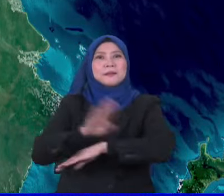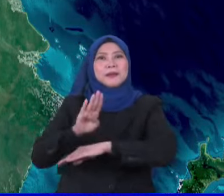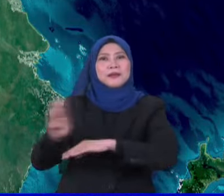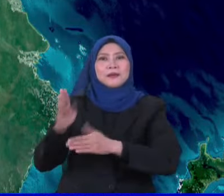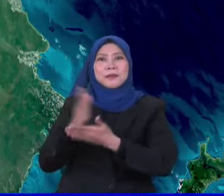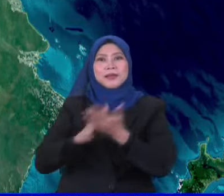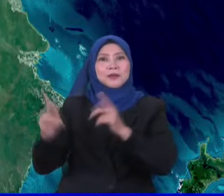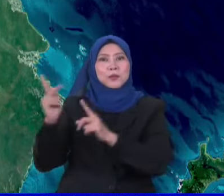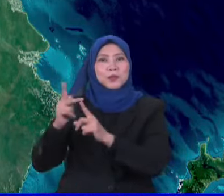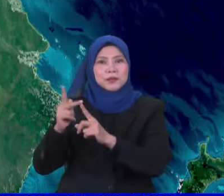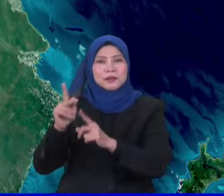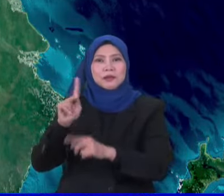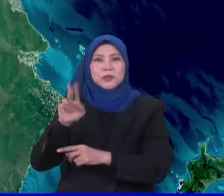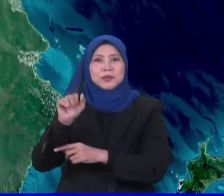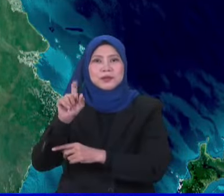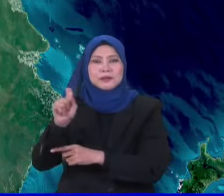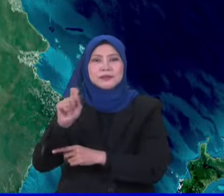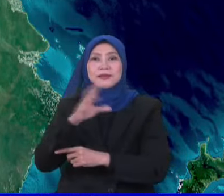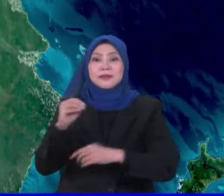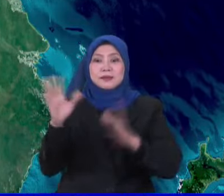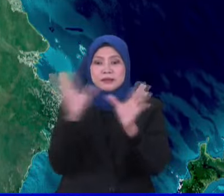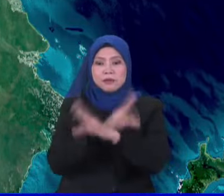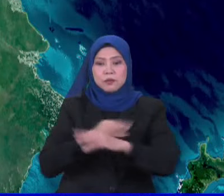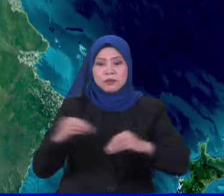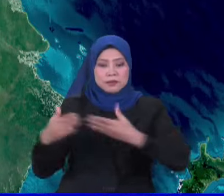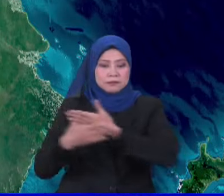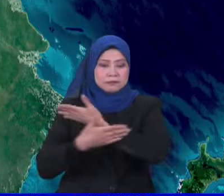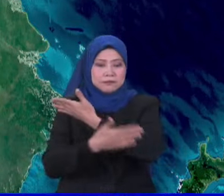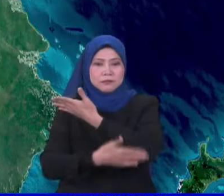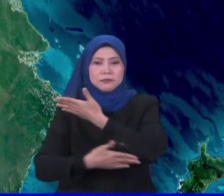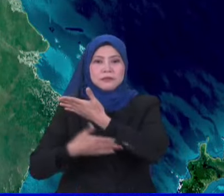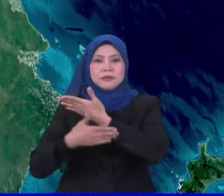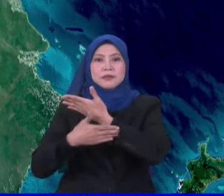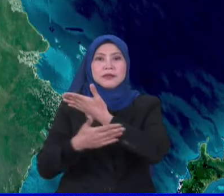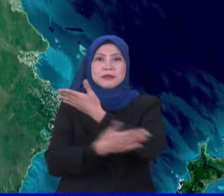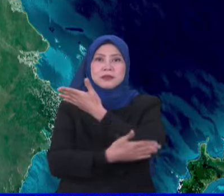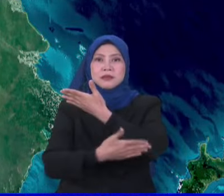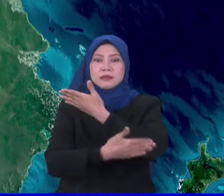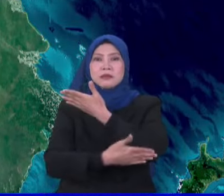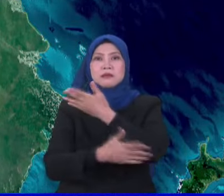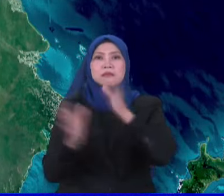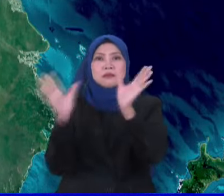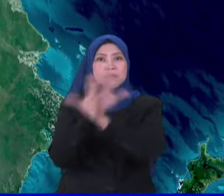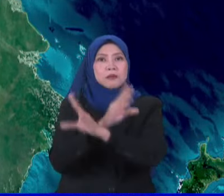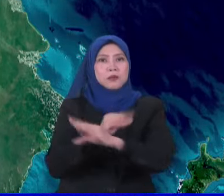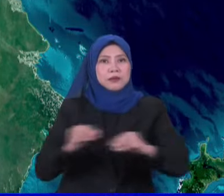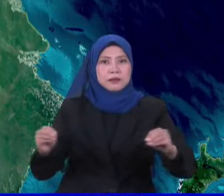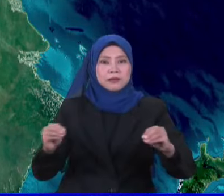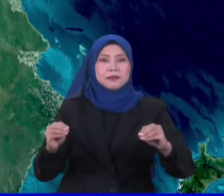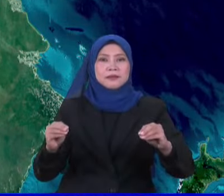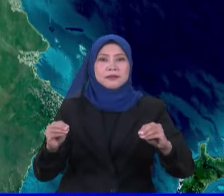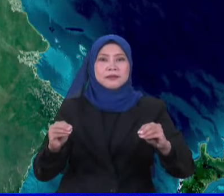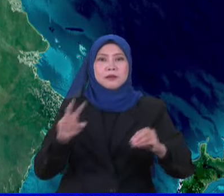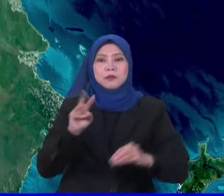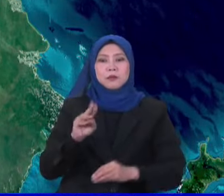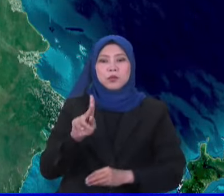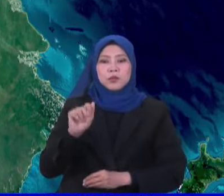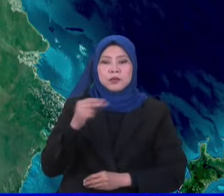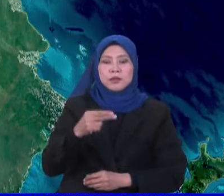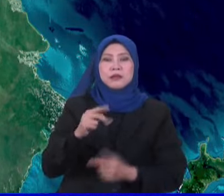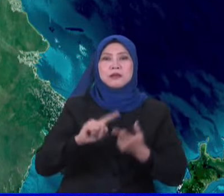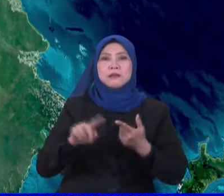dan juga di bagian kuda dan di negeri Sarawak Pulau hujan lebih tertumpu di bahagian Tengah di negeri Sarawak yang menyebabkan bahagian muka